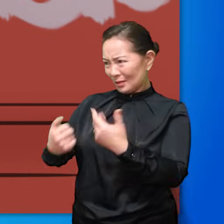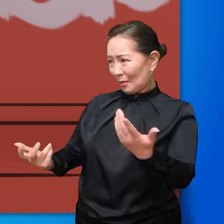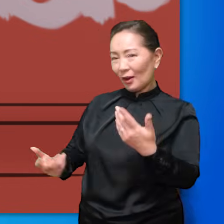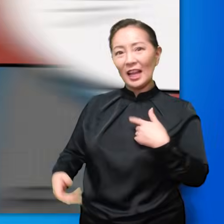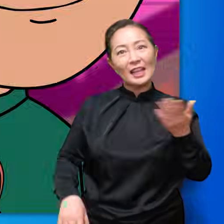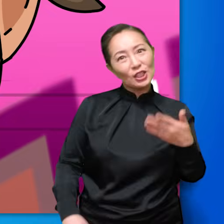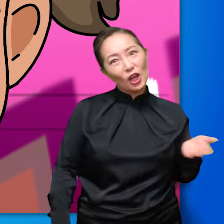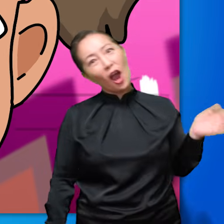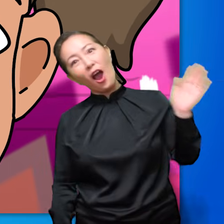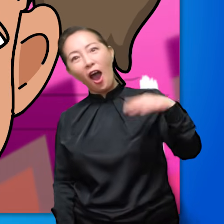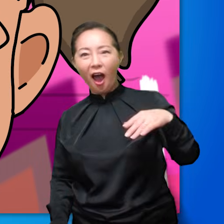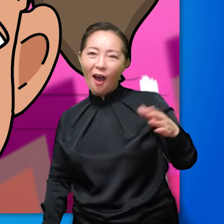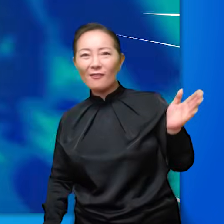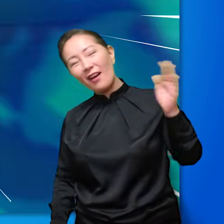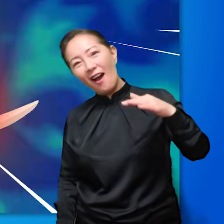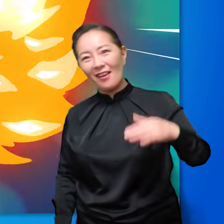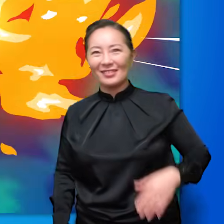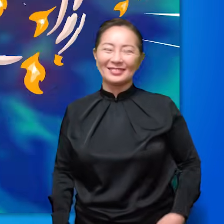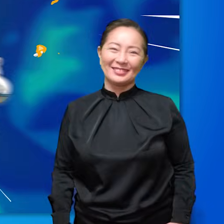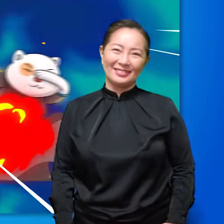Машингүй штэ. Let's go.